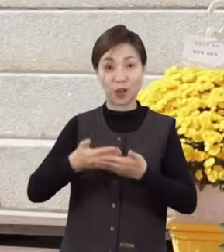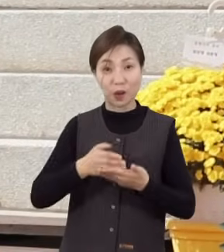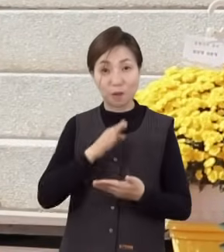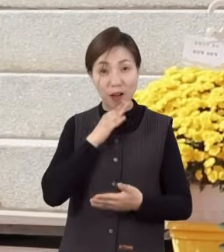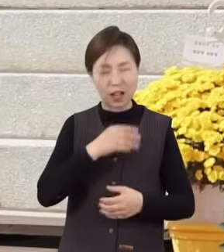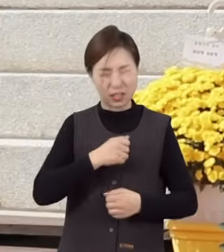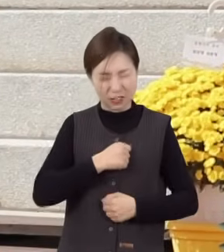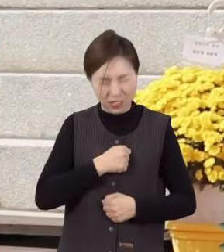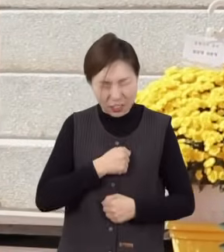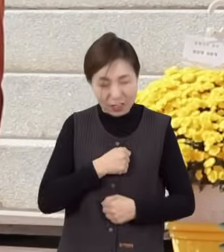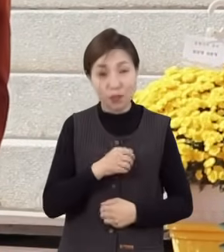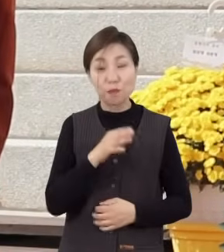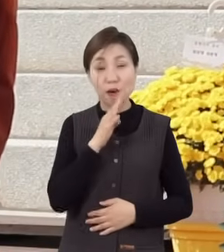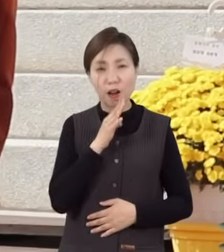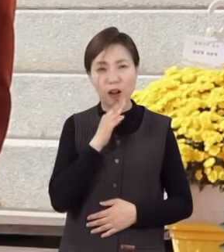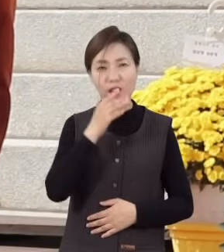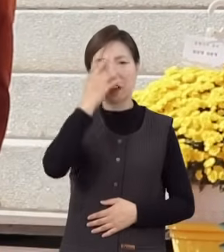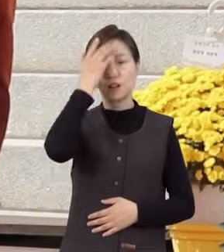불자.